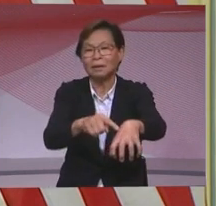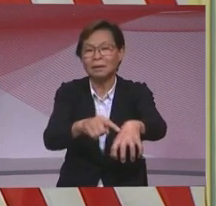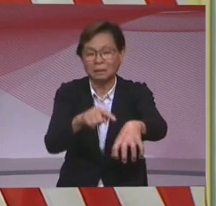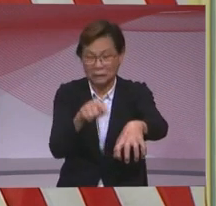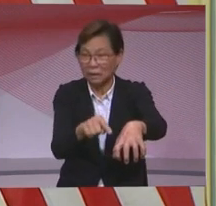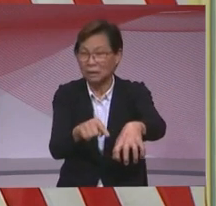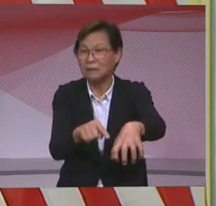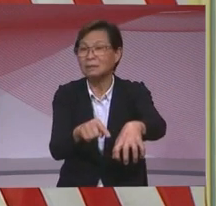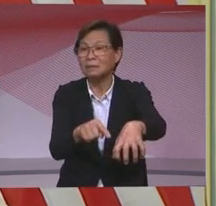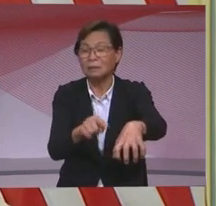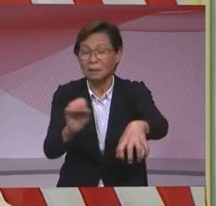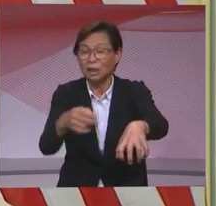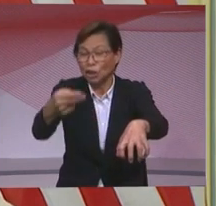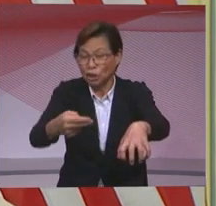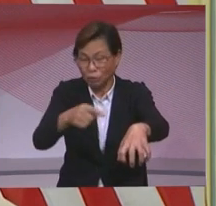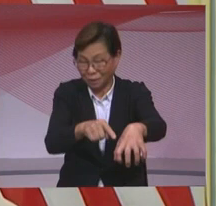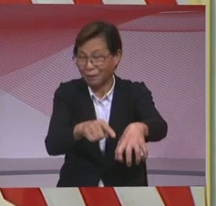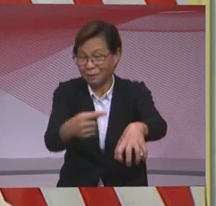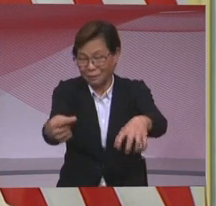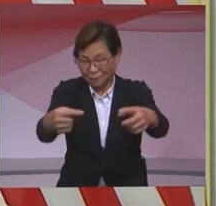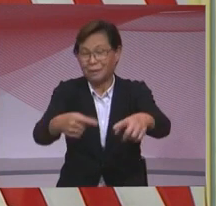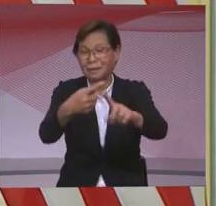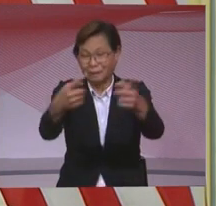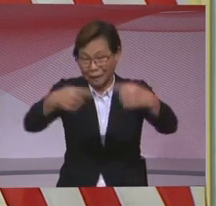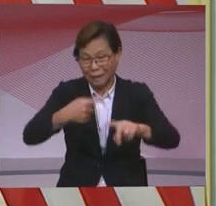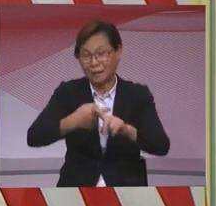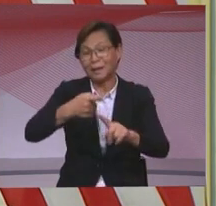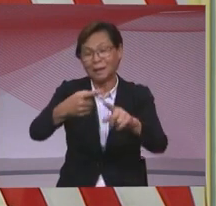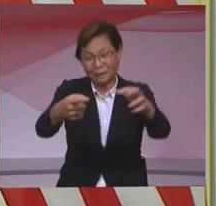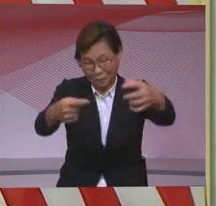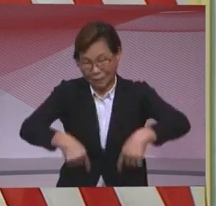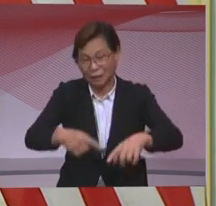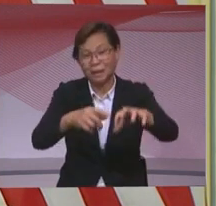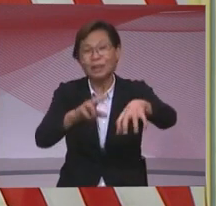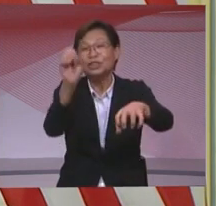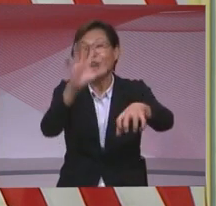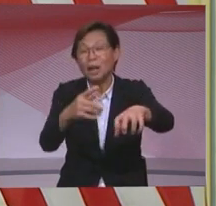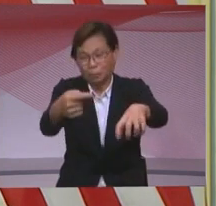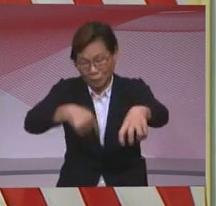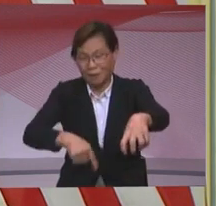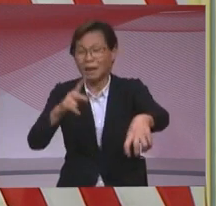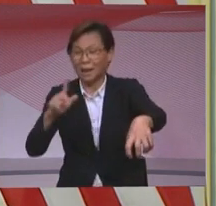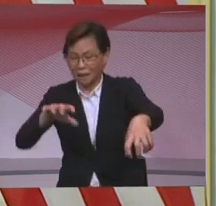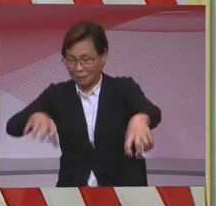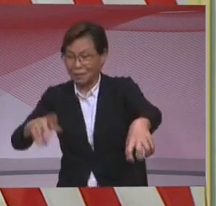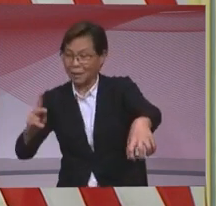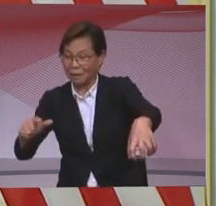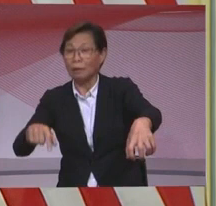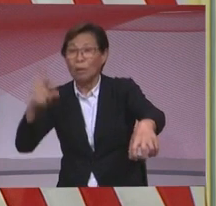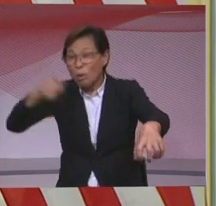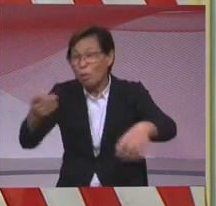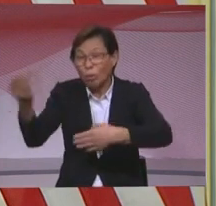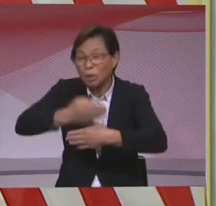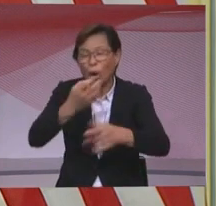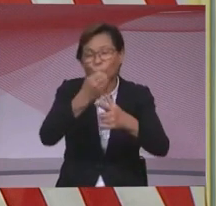dianggap bahaya, maka mereka yang datang daripada Shah Alam datang ke Kuala Lumpur juga akan dikenakan kuarantin. Ataupun